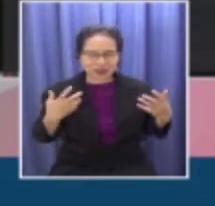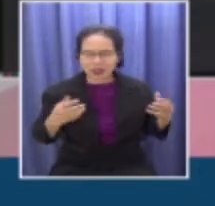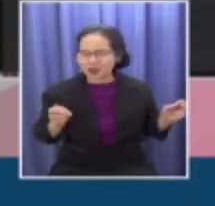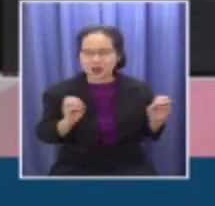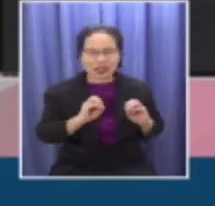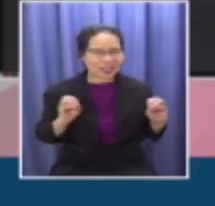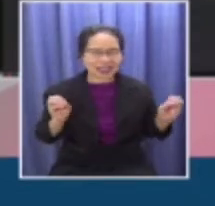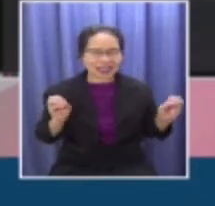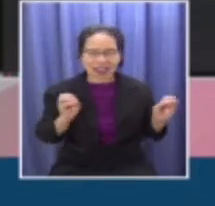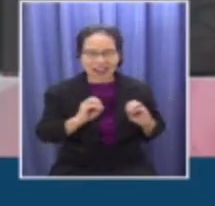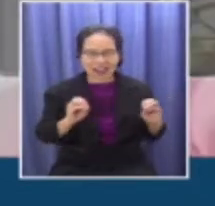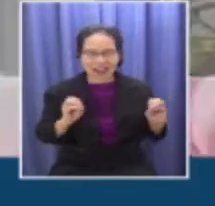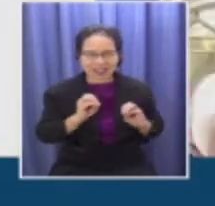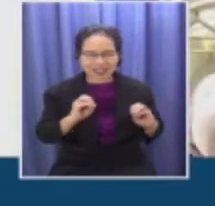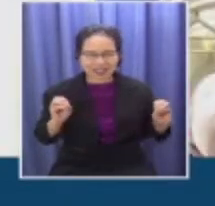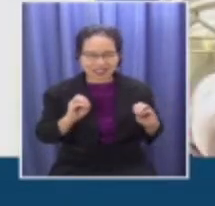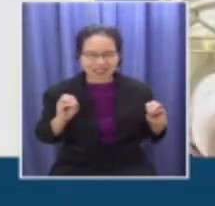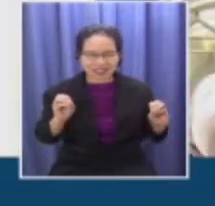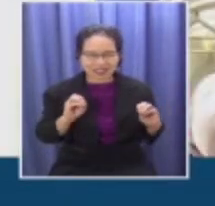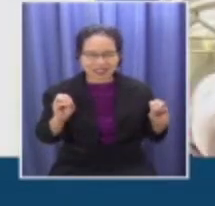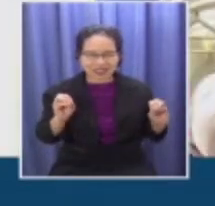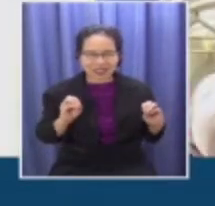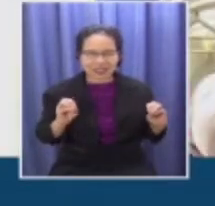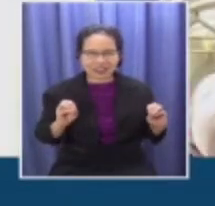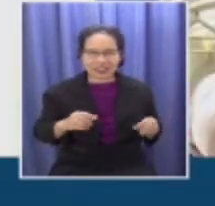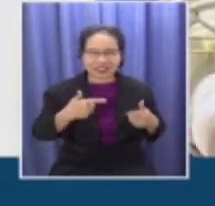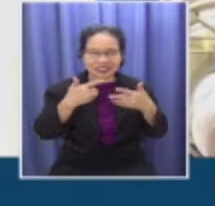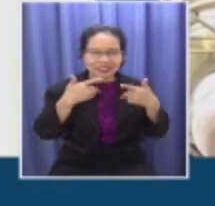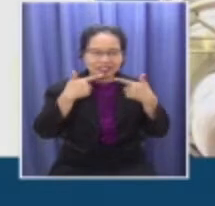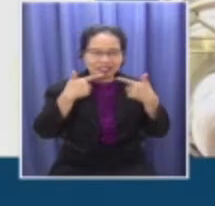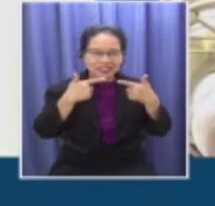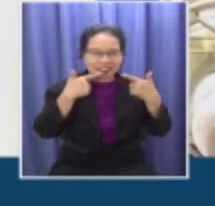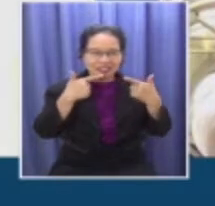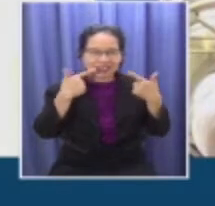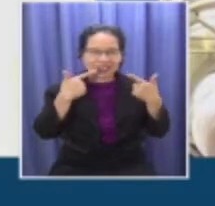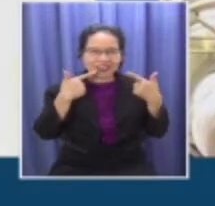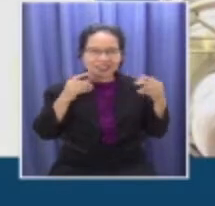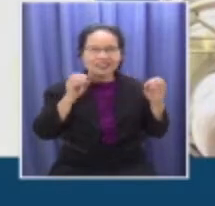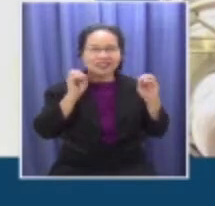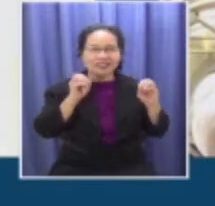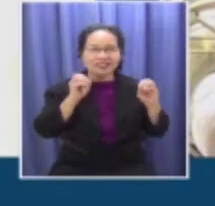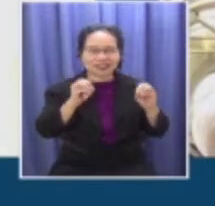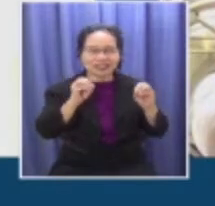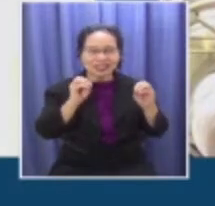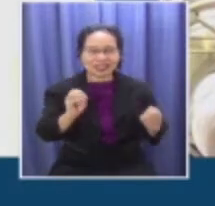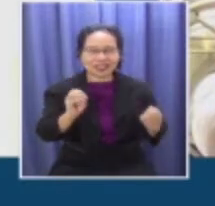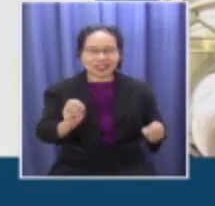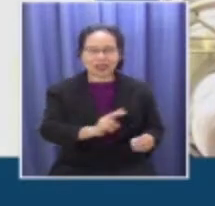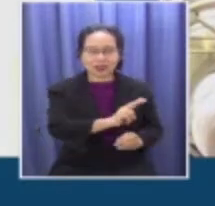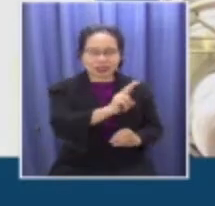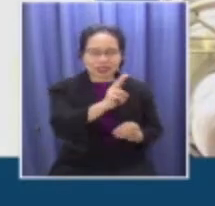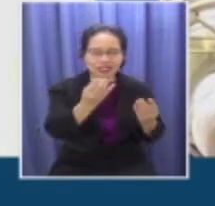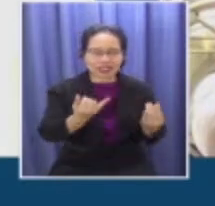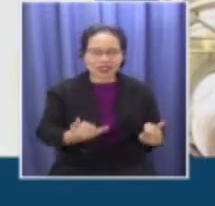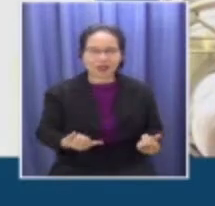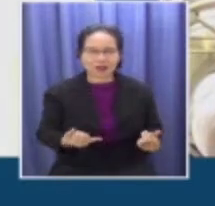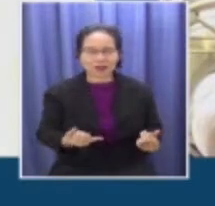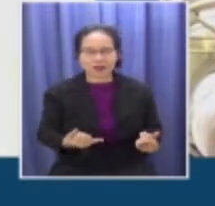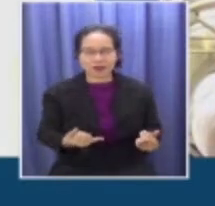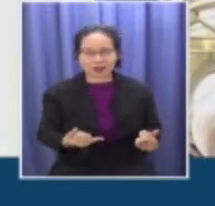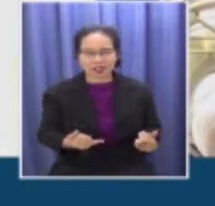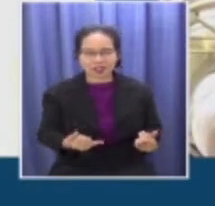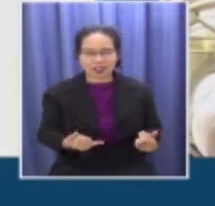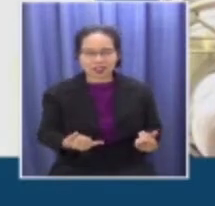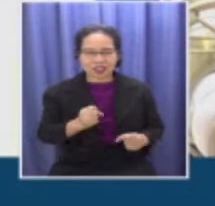adanseɛ sɛ nipa nyinaa efiri Eve anaasɛ Hawa mu nipa mfiri